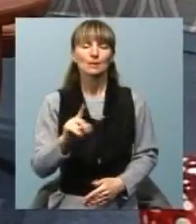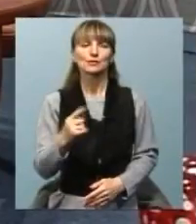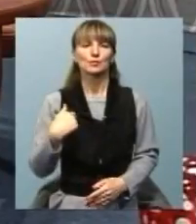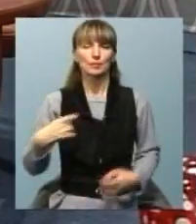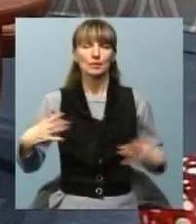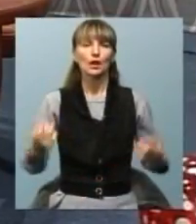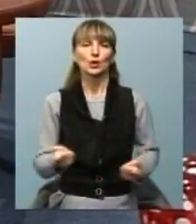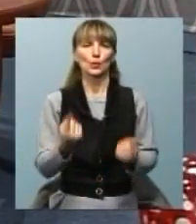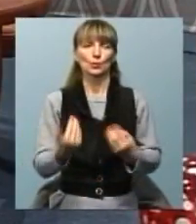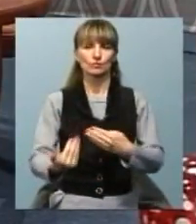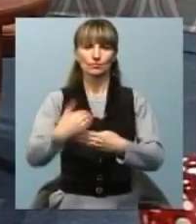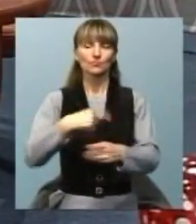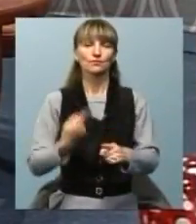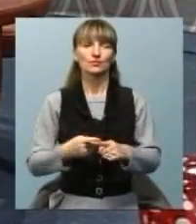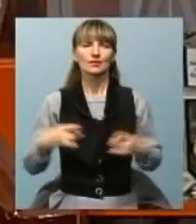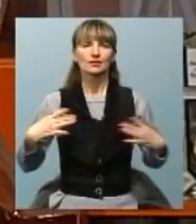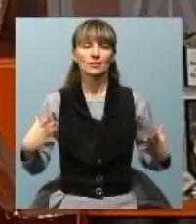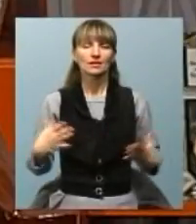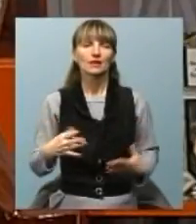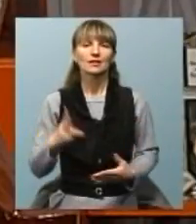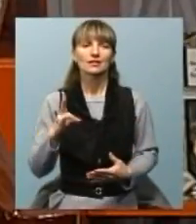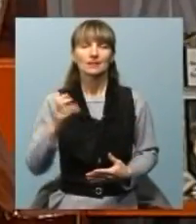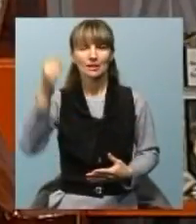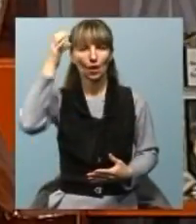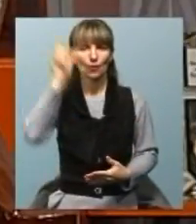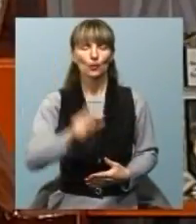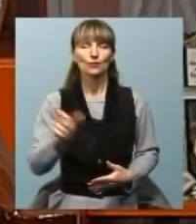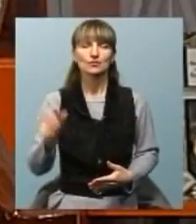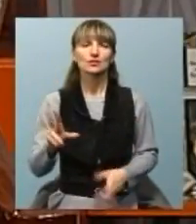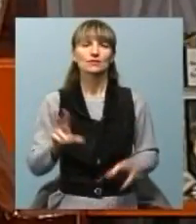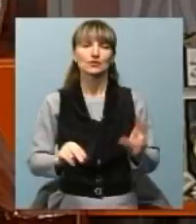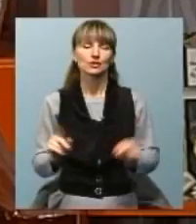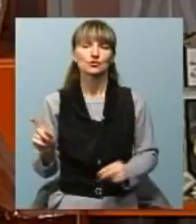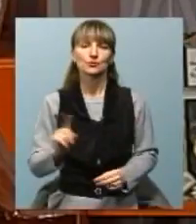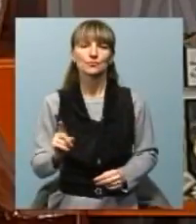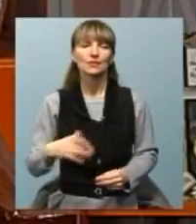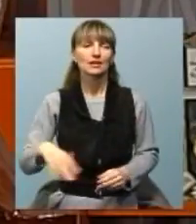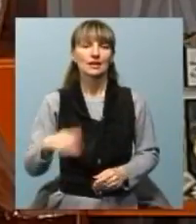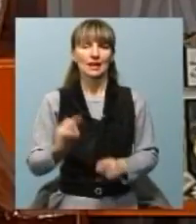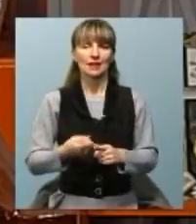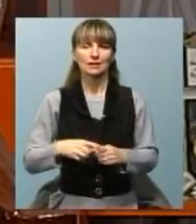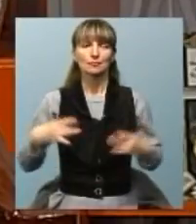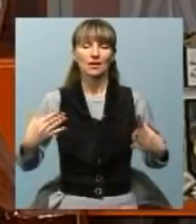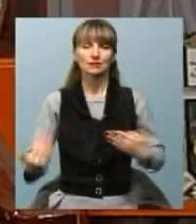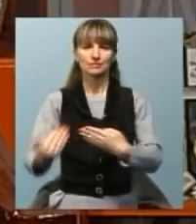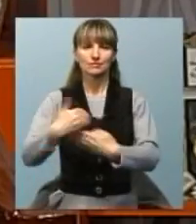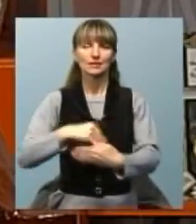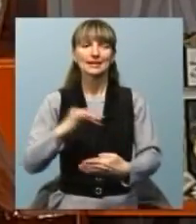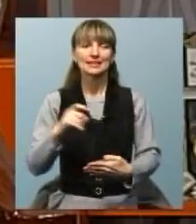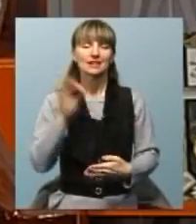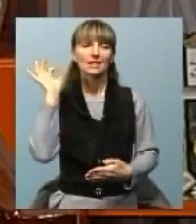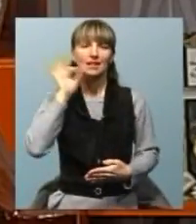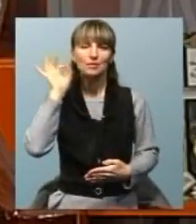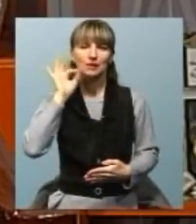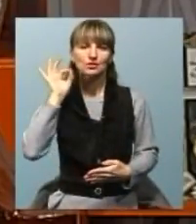святкуємо і звідки прийшло до нас це свято? Науковці вважаю, що це свято прийшло до нас із